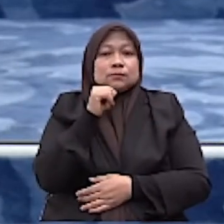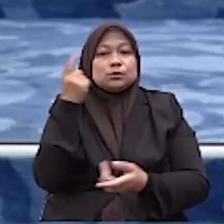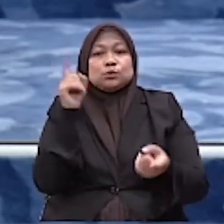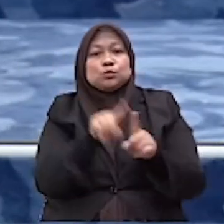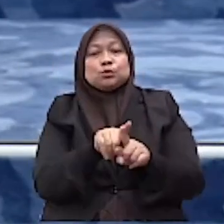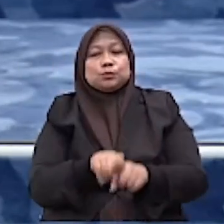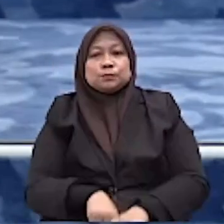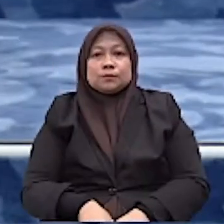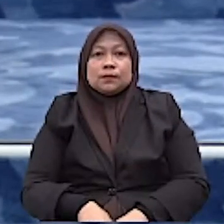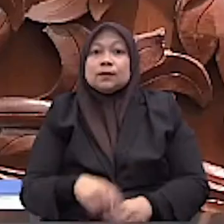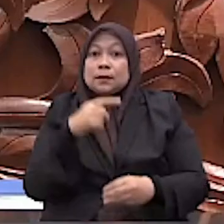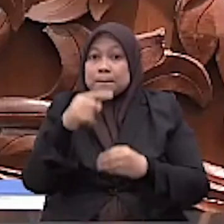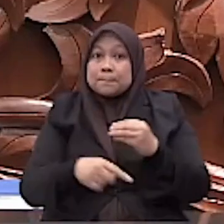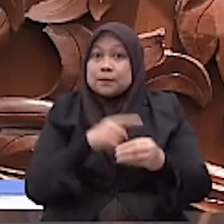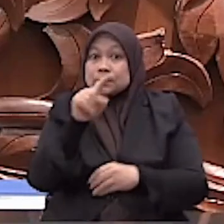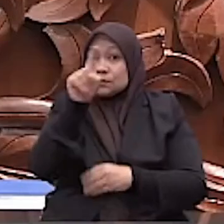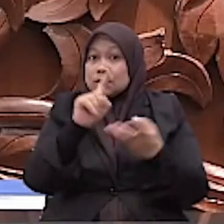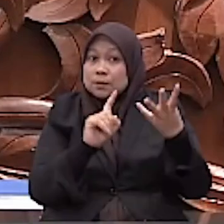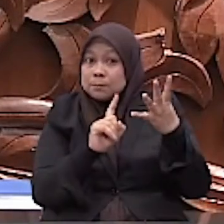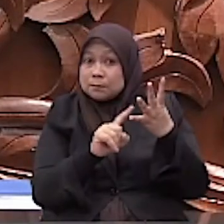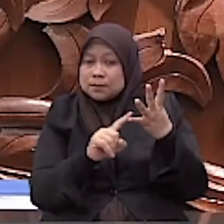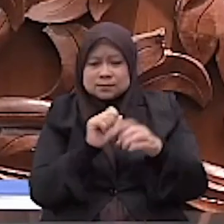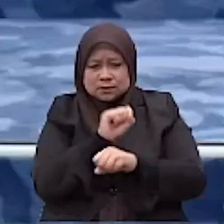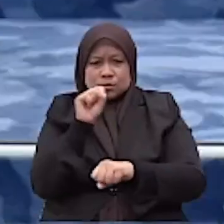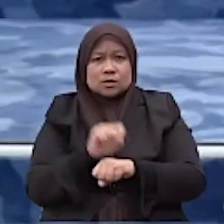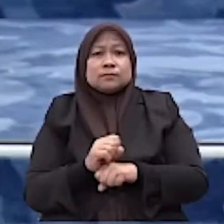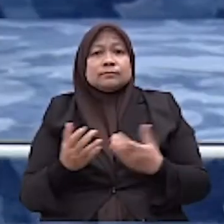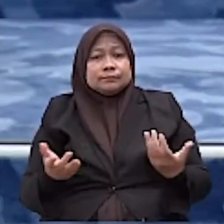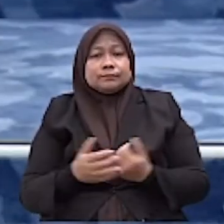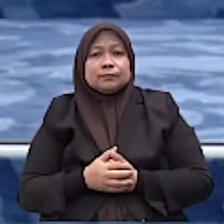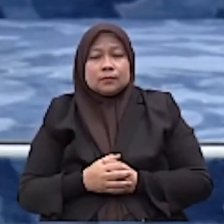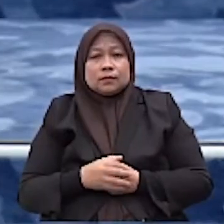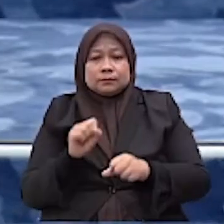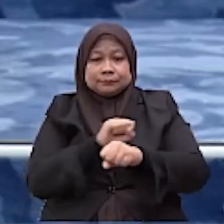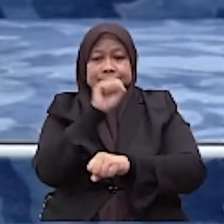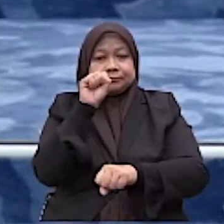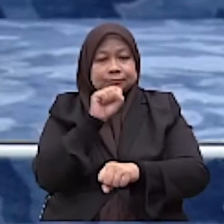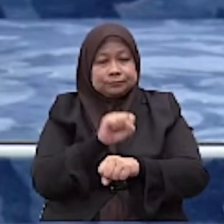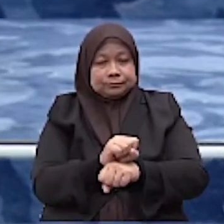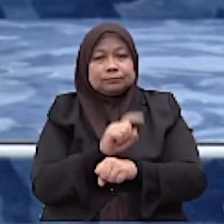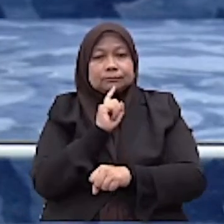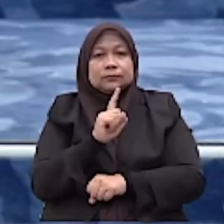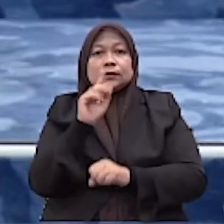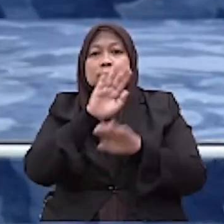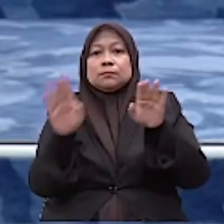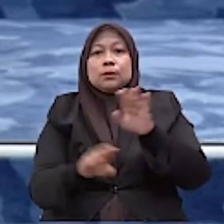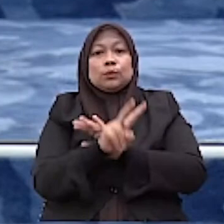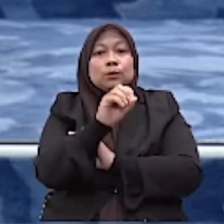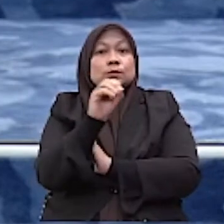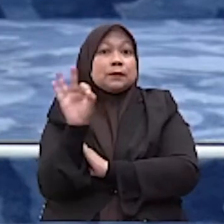baik mengenai persoalan keempat tentang Singapura dan perjanjian